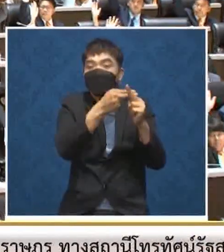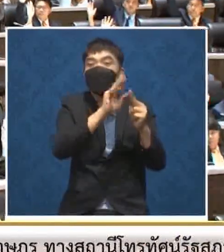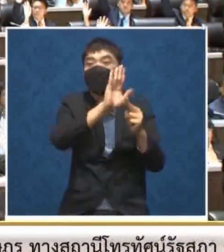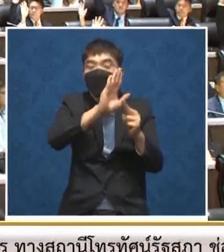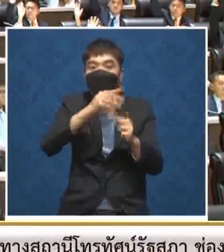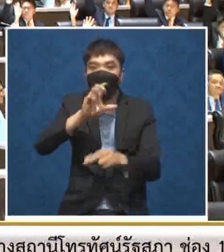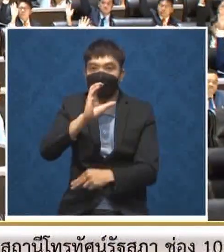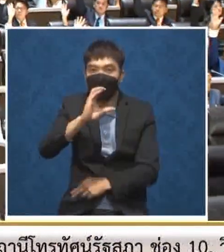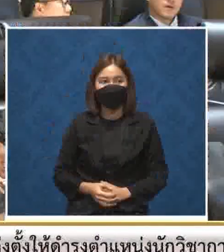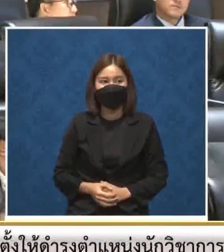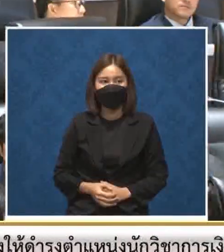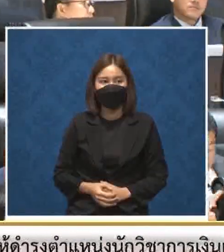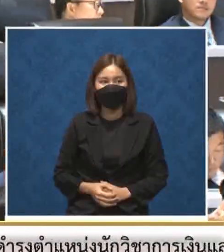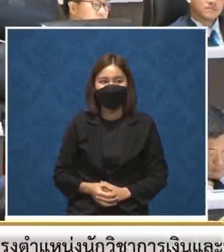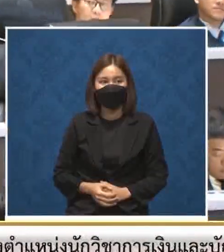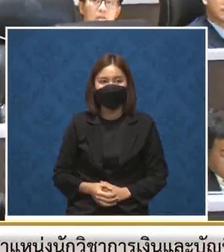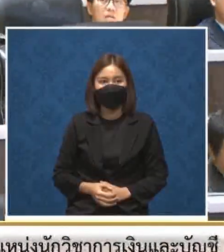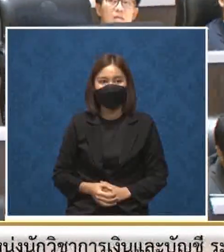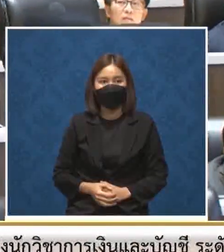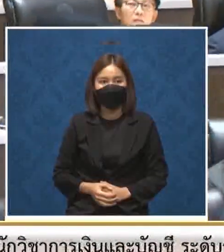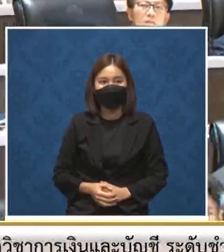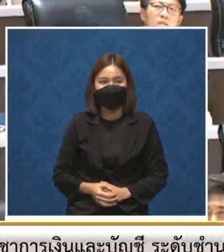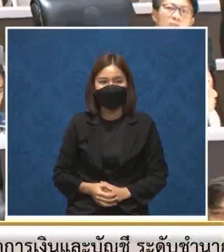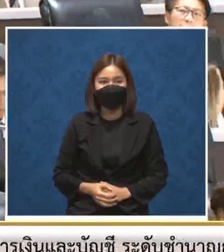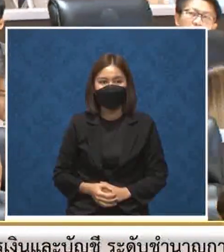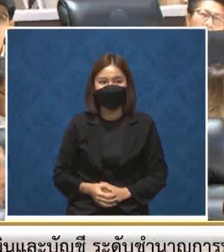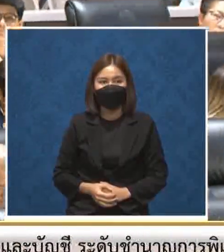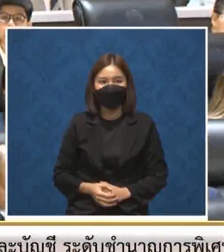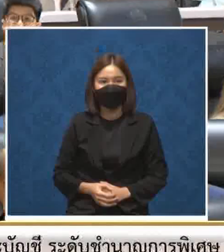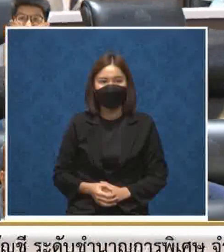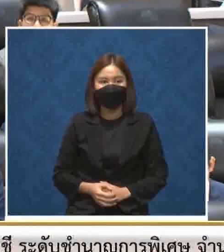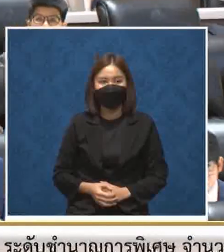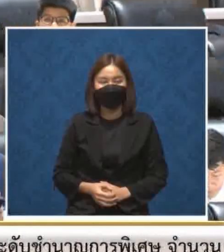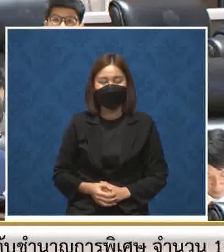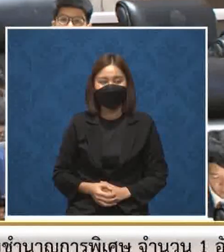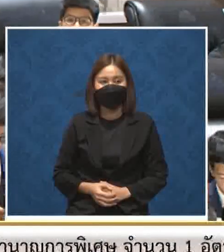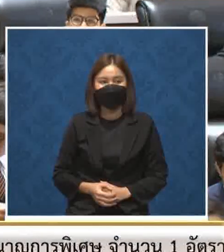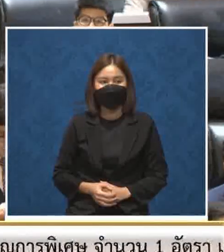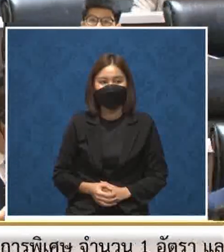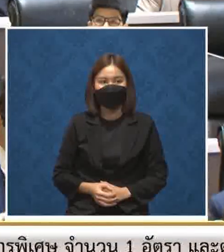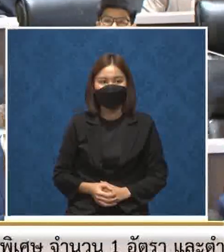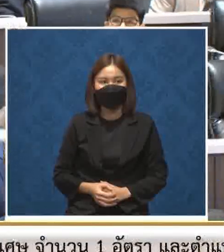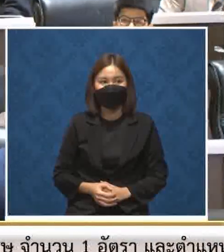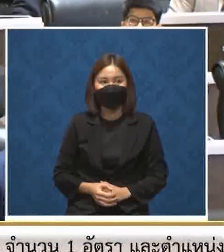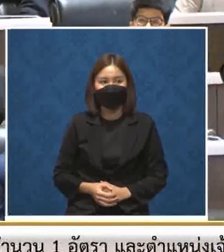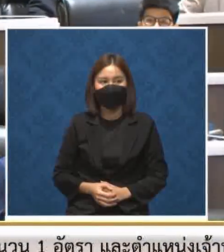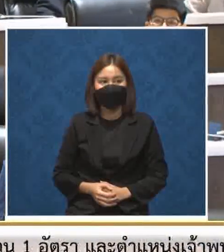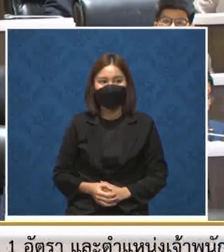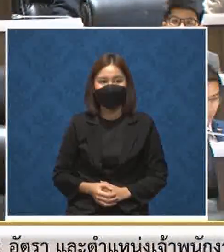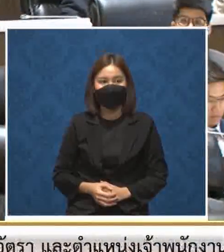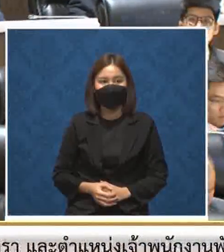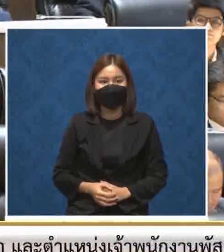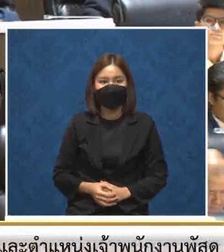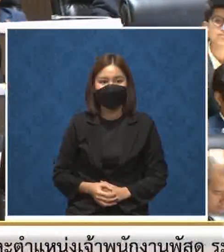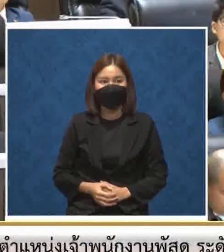เพื่อให้เศรษฐกิจเนี่ยมันสามารถเดินหน้าต่อไปได้ซึ่งส่วนทั้งหมดนี้เนี่ยมันจะไปเชื่อมโยงโดยตรงต่อรัฐบาลชุดใหม่ต่อความเชื่อ